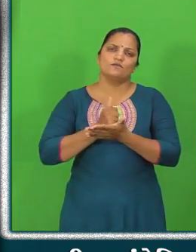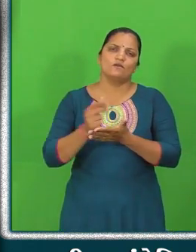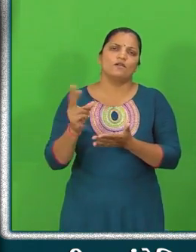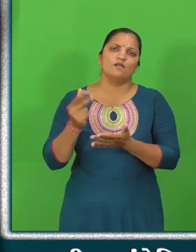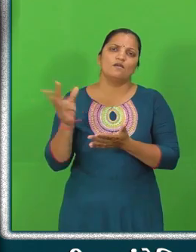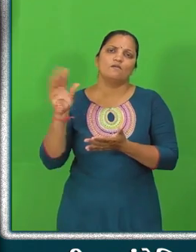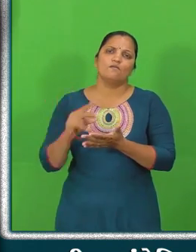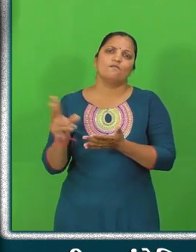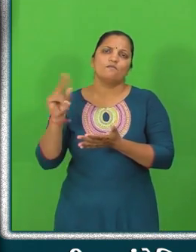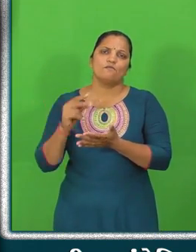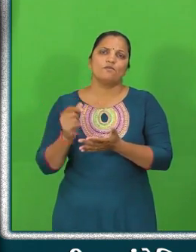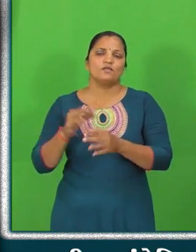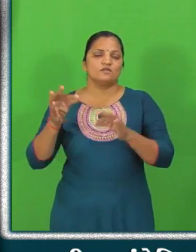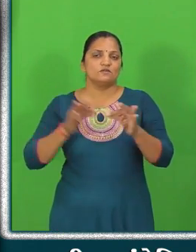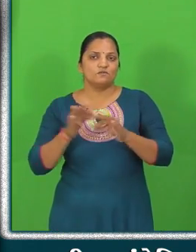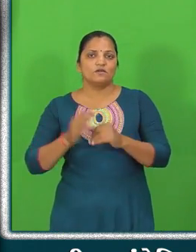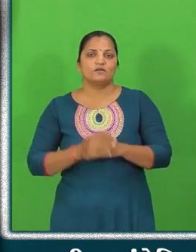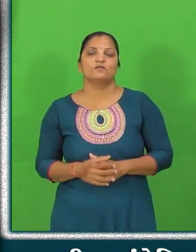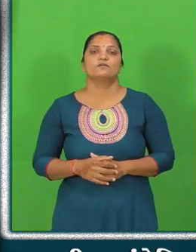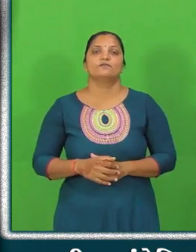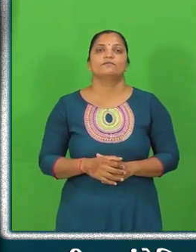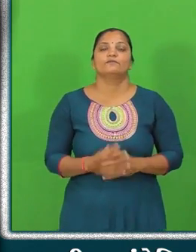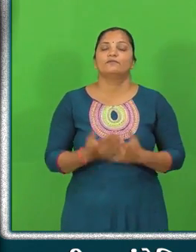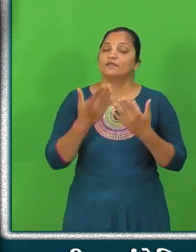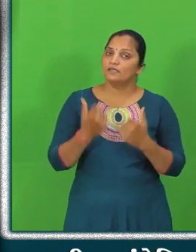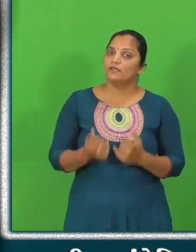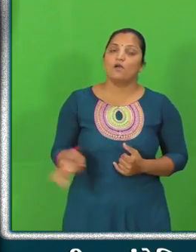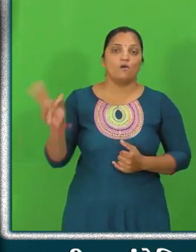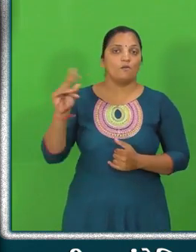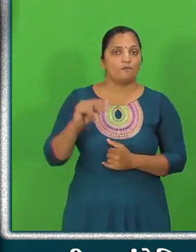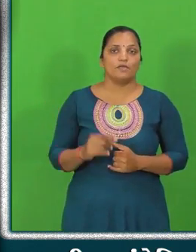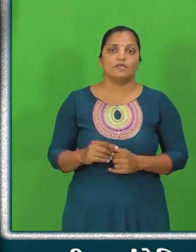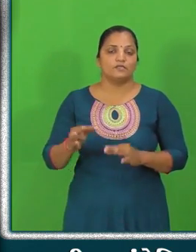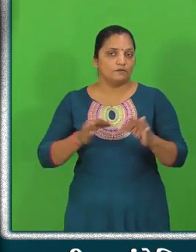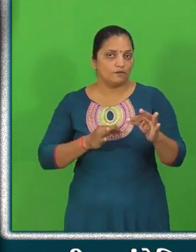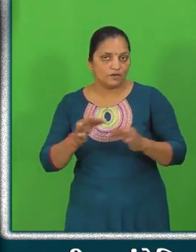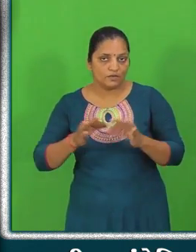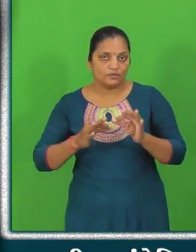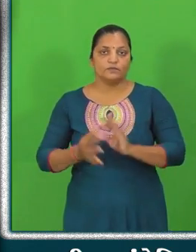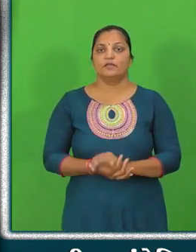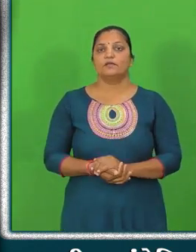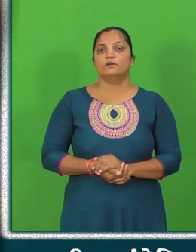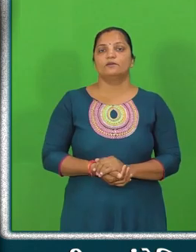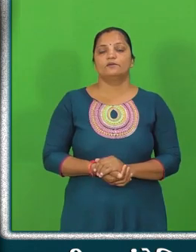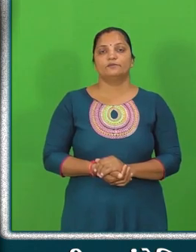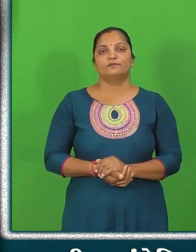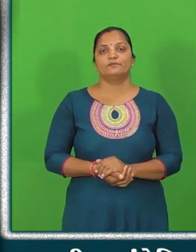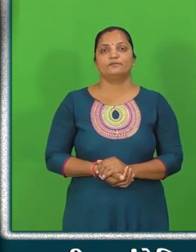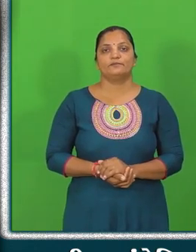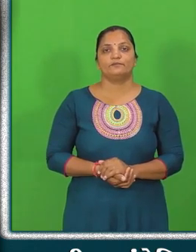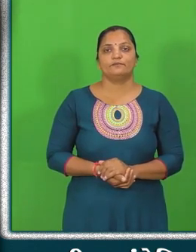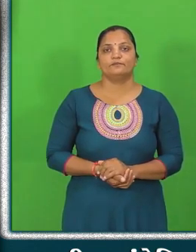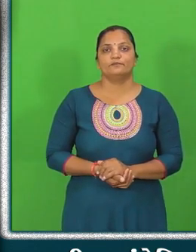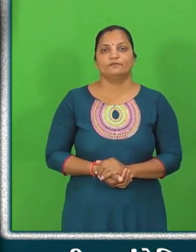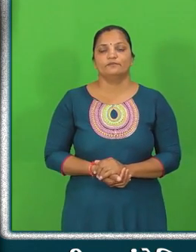फरी समझाओ कही रहा छे। तो एक अमित भाई मालविया जी, तो हूँ फरीथी तमने आ वस्तु समझाऊं,